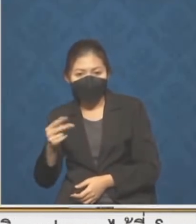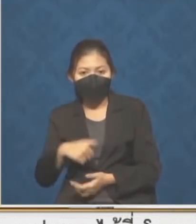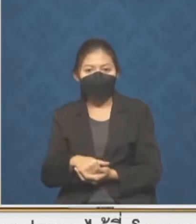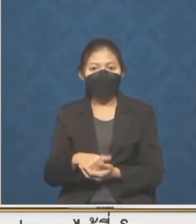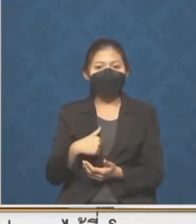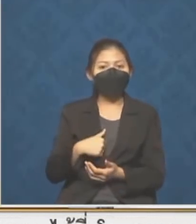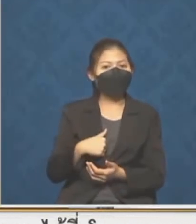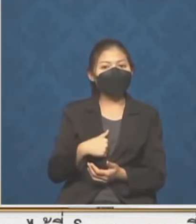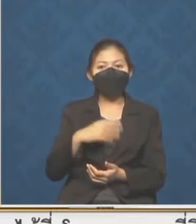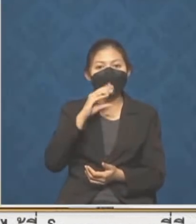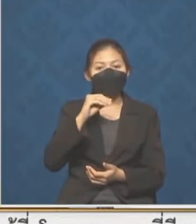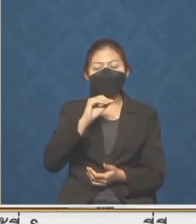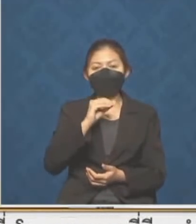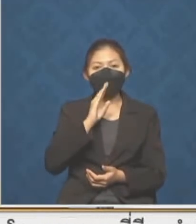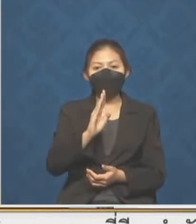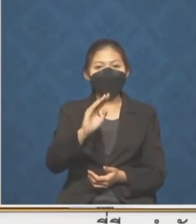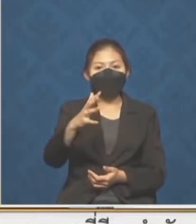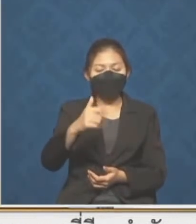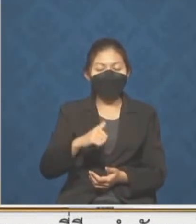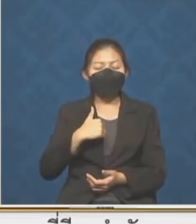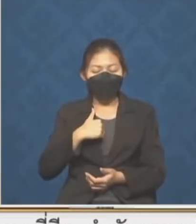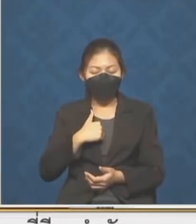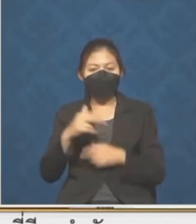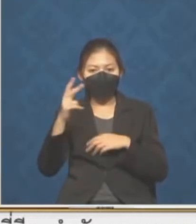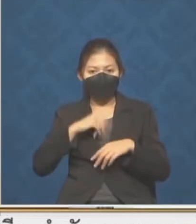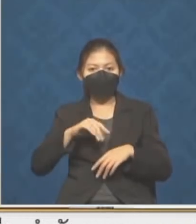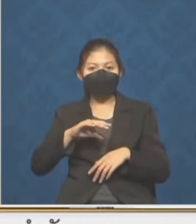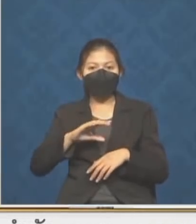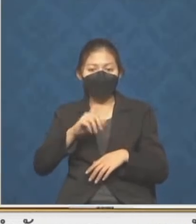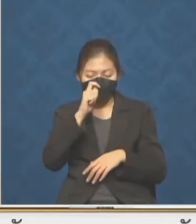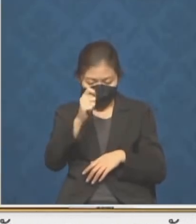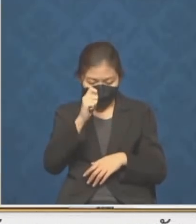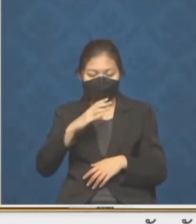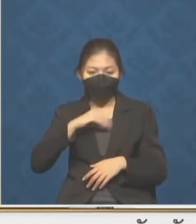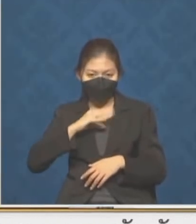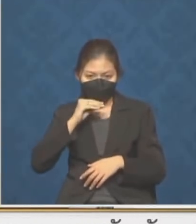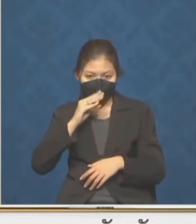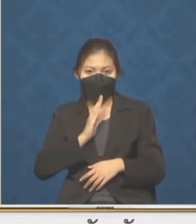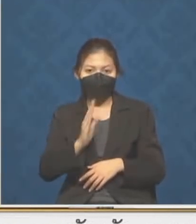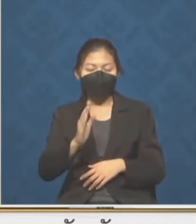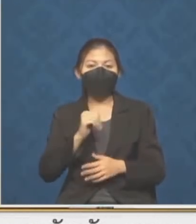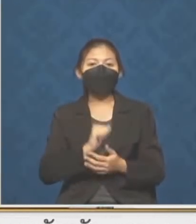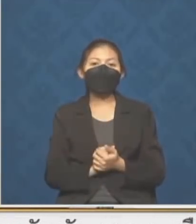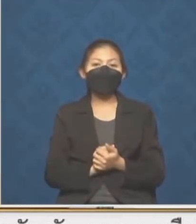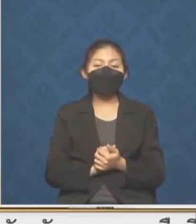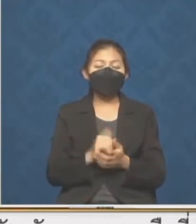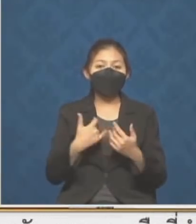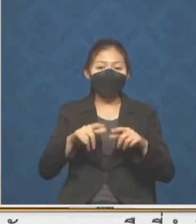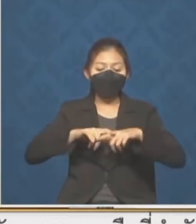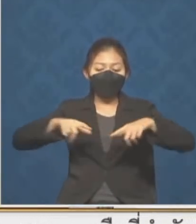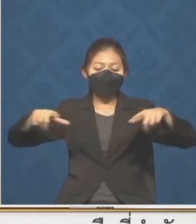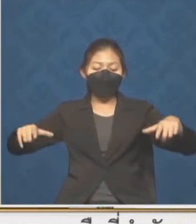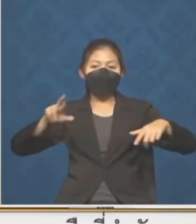สัตว์ฮะแล้วผมจะรักษาคำพูดนะต่อมาฮะในห้องแถลงข่าวของสภ